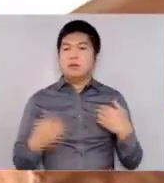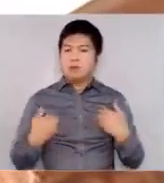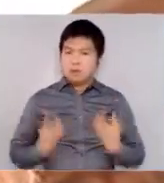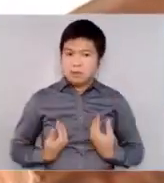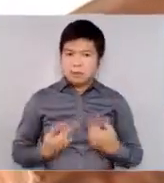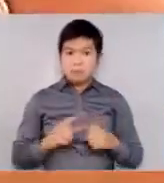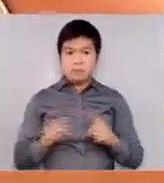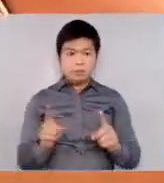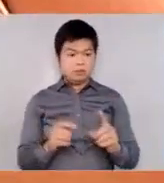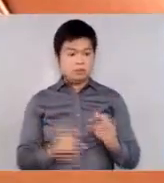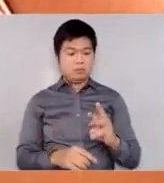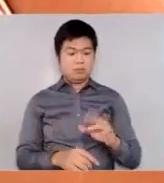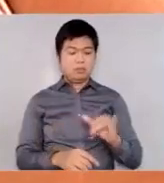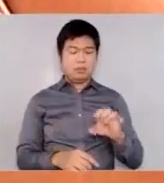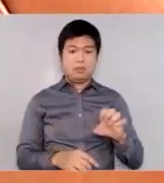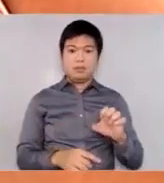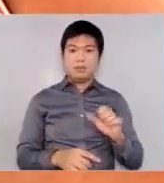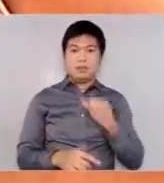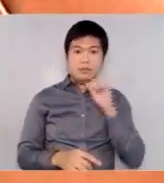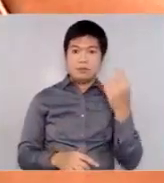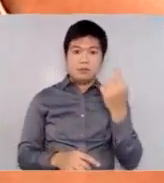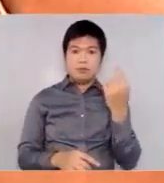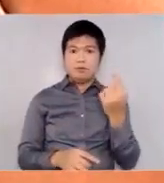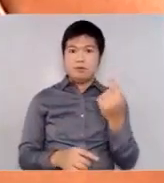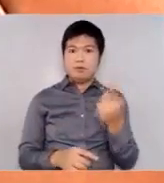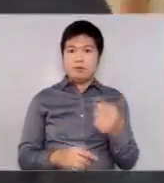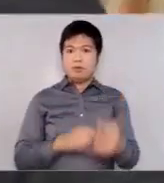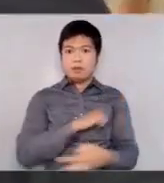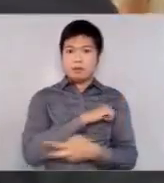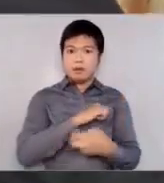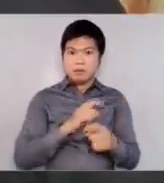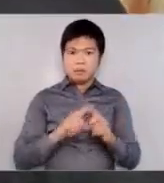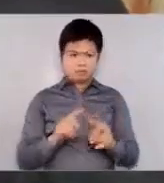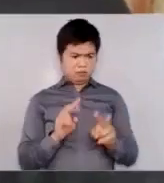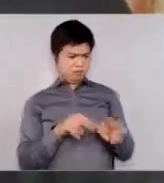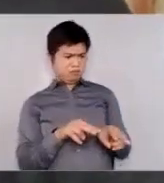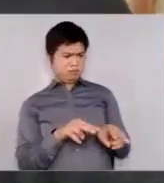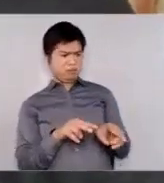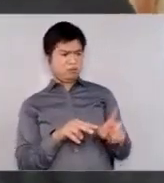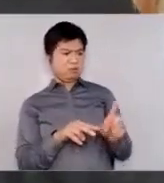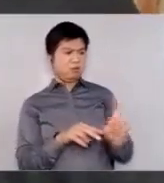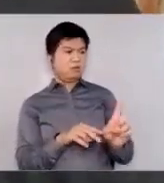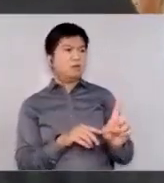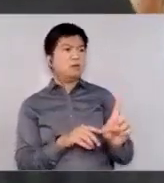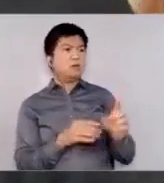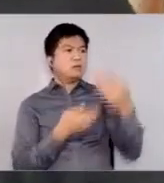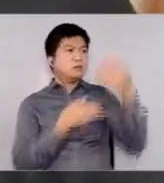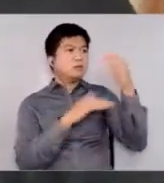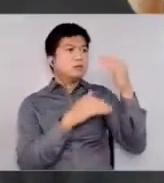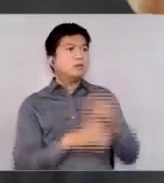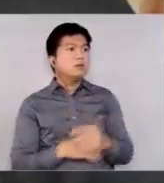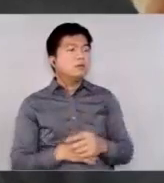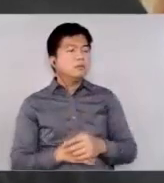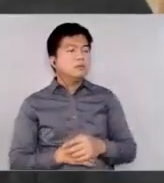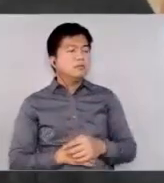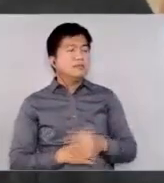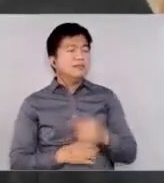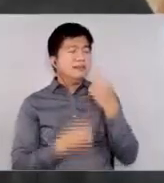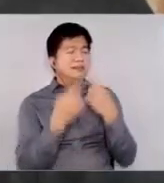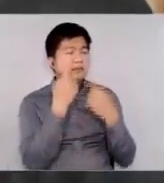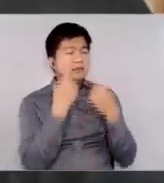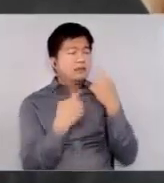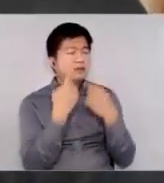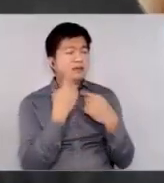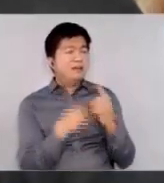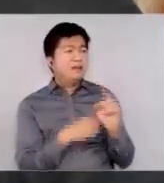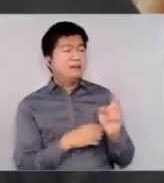Marie, hindi lang pala ninakawan. Pagtingin ko sa kanya, nakatulala o siya sa bintana na lumuluha. Sabi ko, ano bang